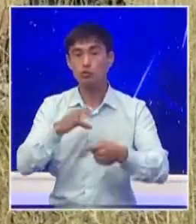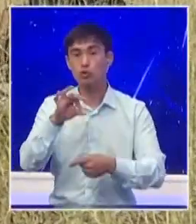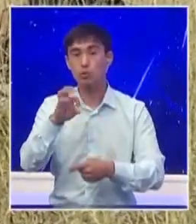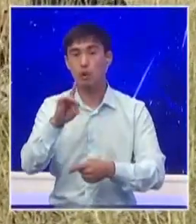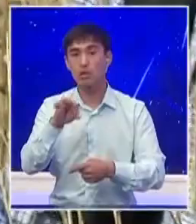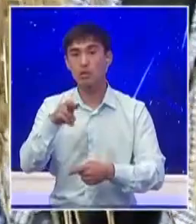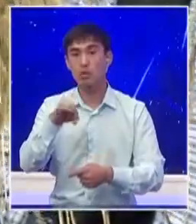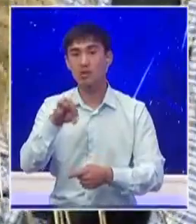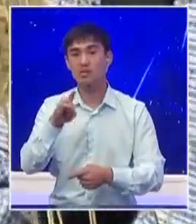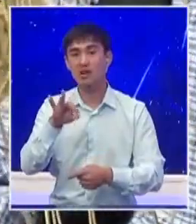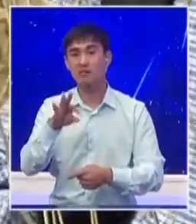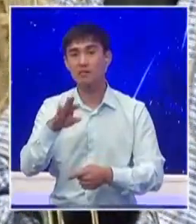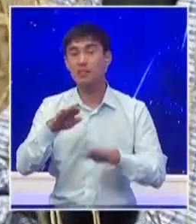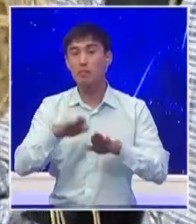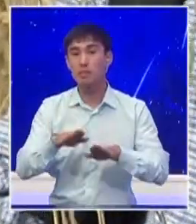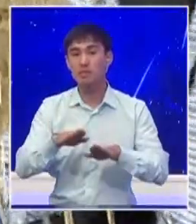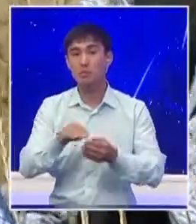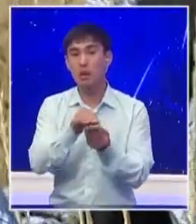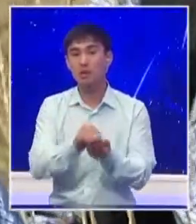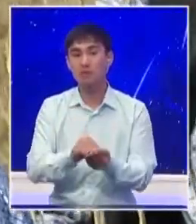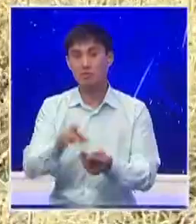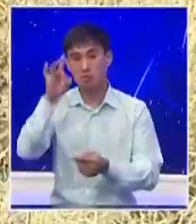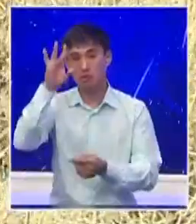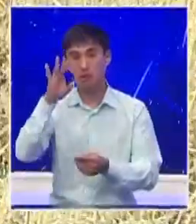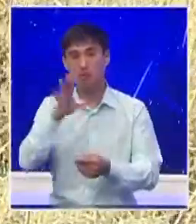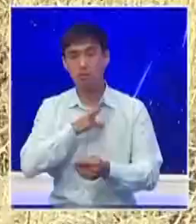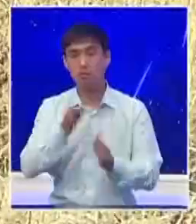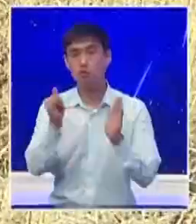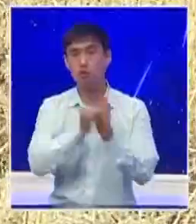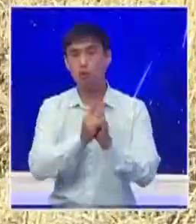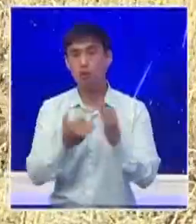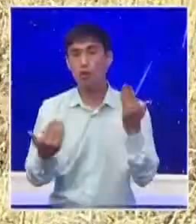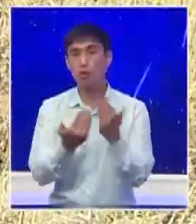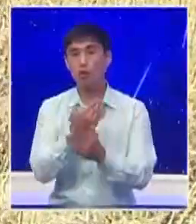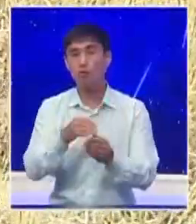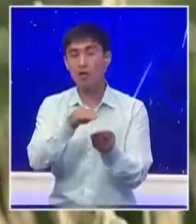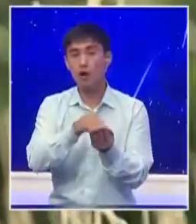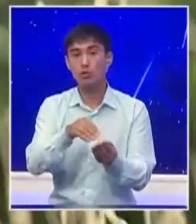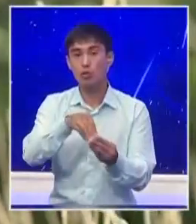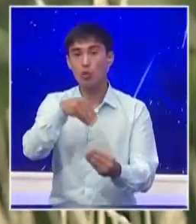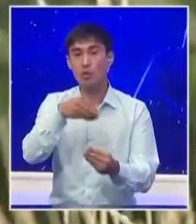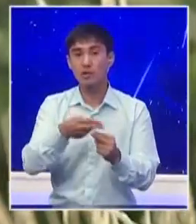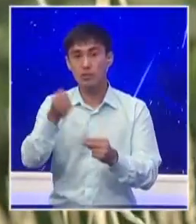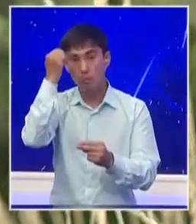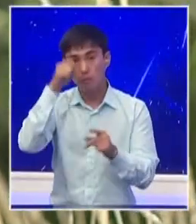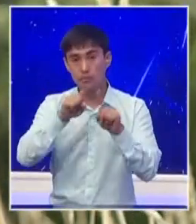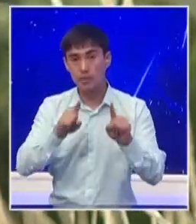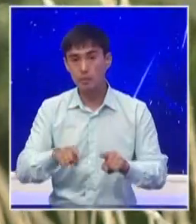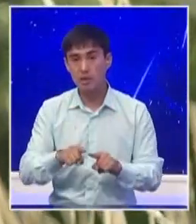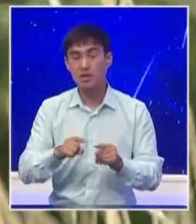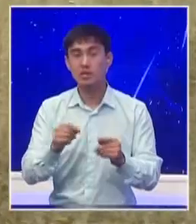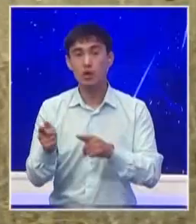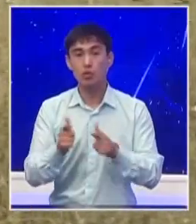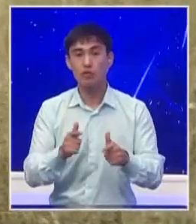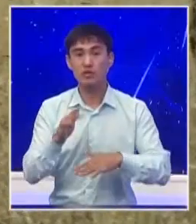Бабы Тлеумалды Искакова на месте погребения именитого предка было установлено новое надгробие. Этот мемориал житель села Байгазы